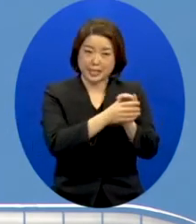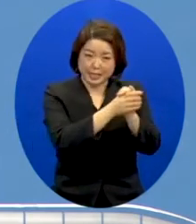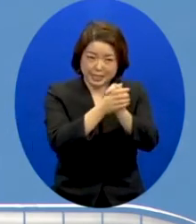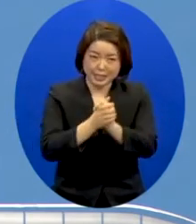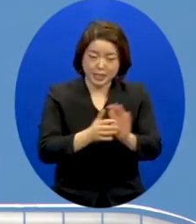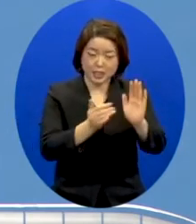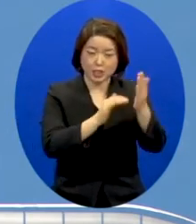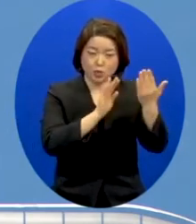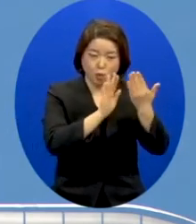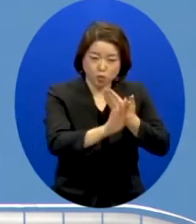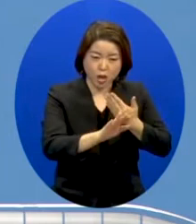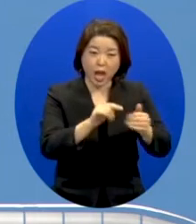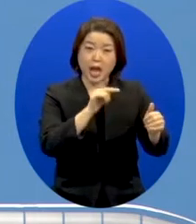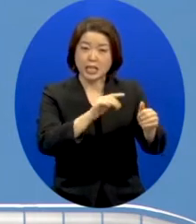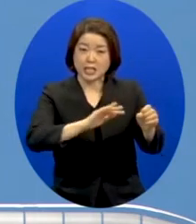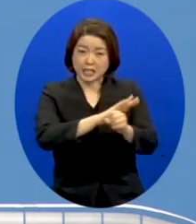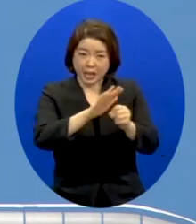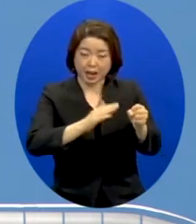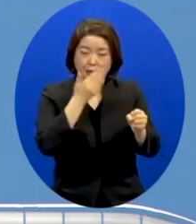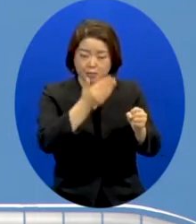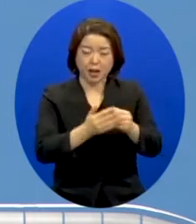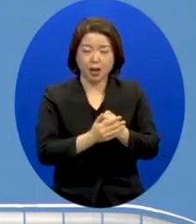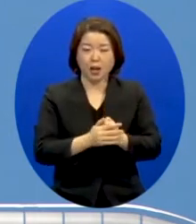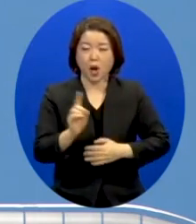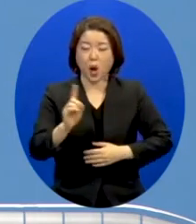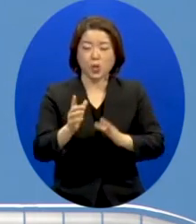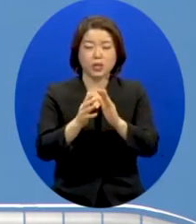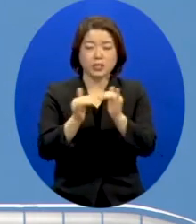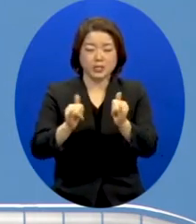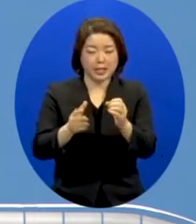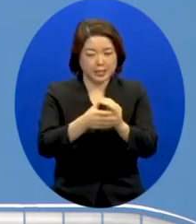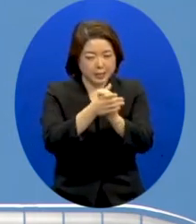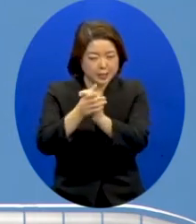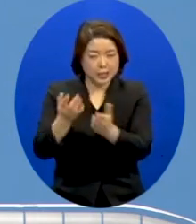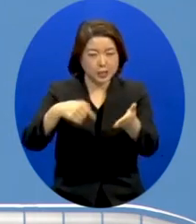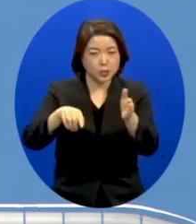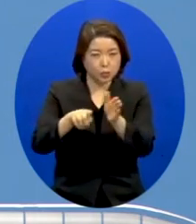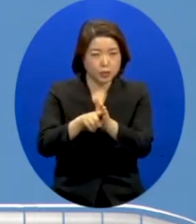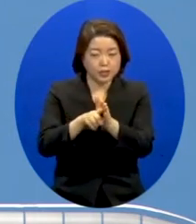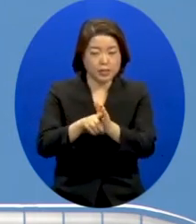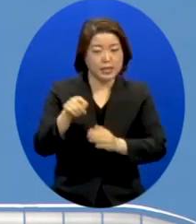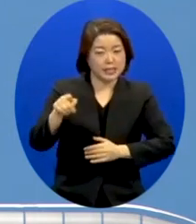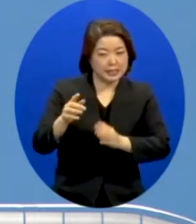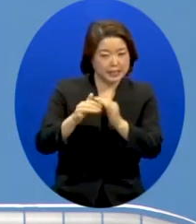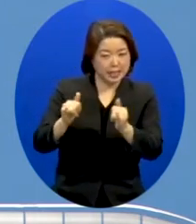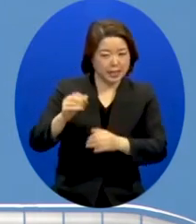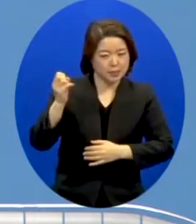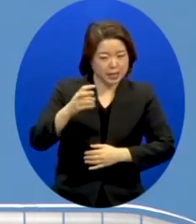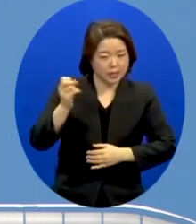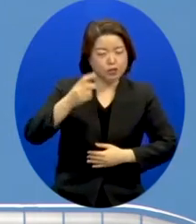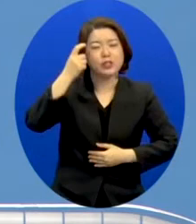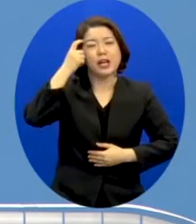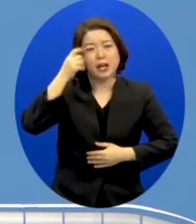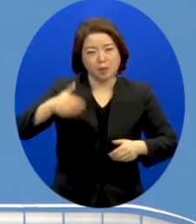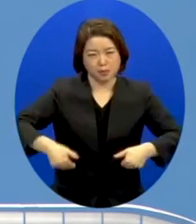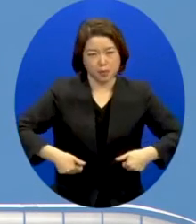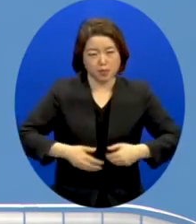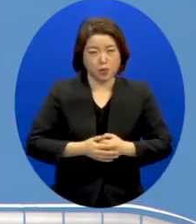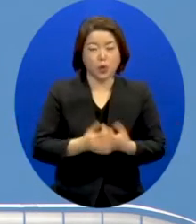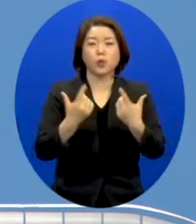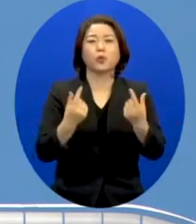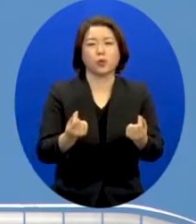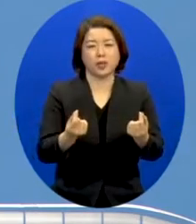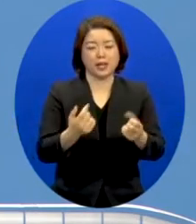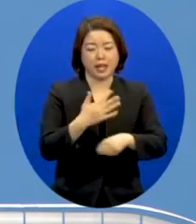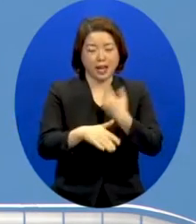사랑할 수 있습니다 그리고 어떤 사람과 친해지려면 그 사람을 자주 생각해야 합니다 마찬가지입니다